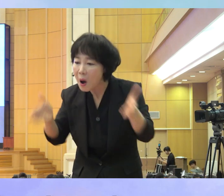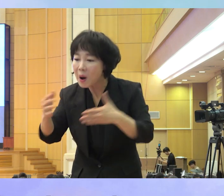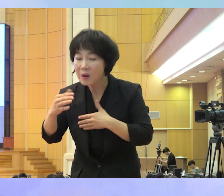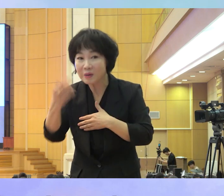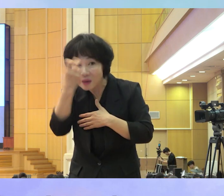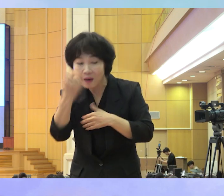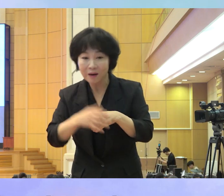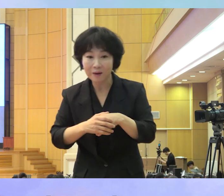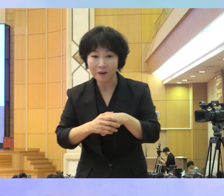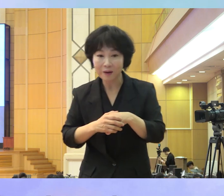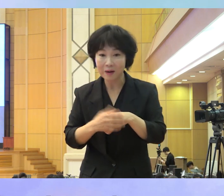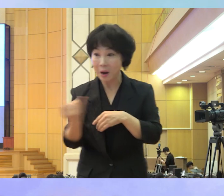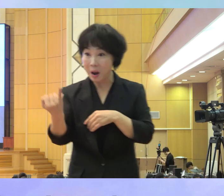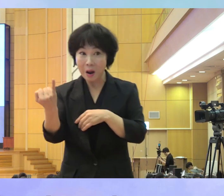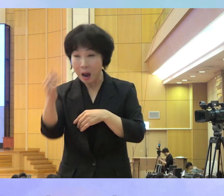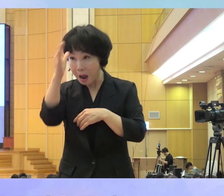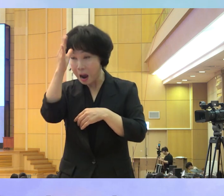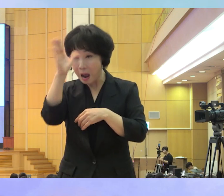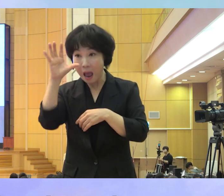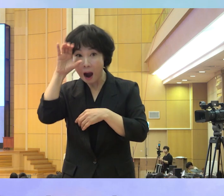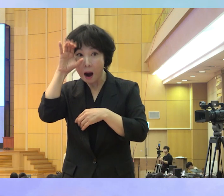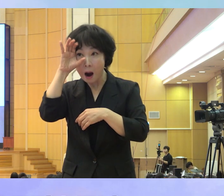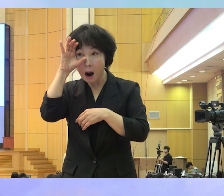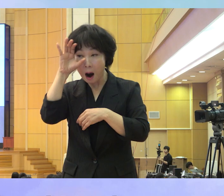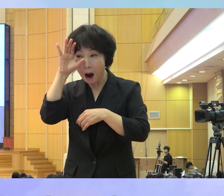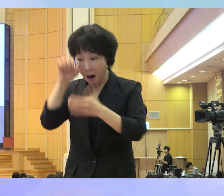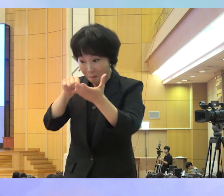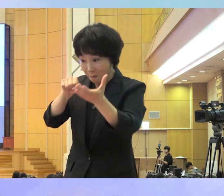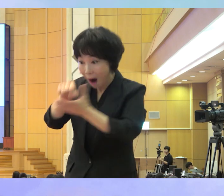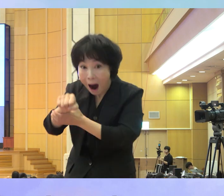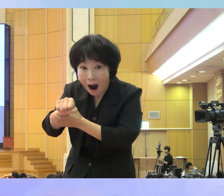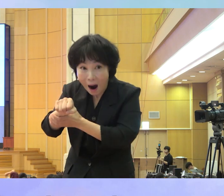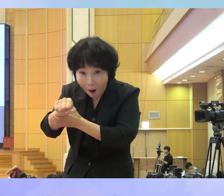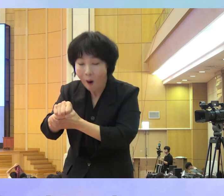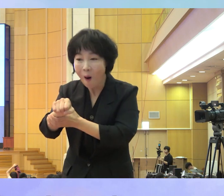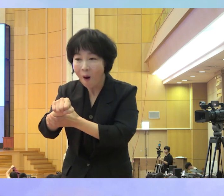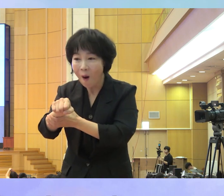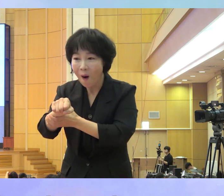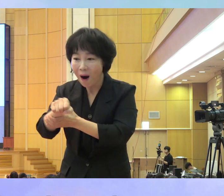암탉이 알을 낳으면 그 달걀 한 줄,